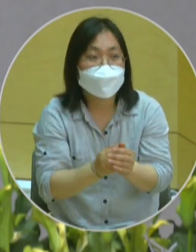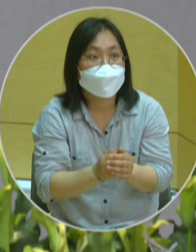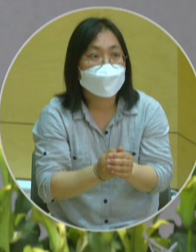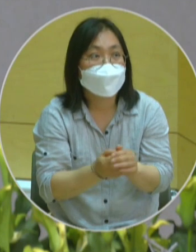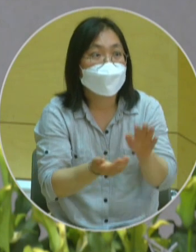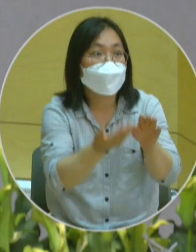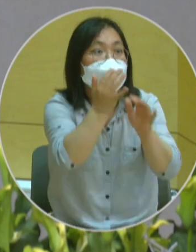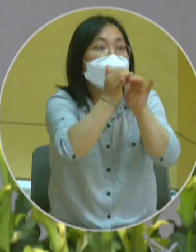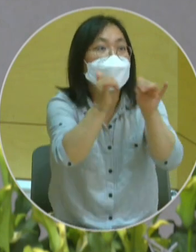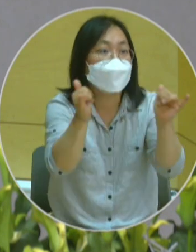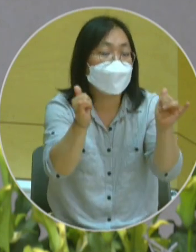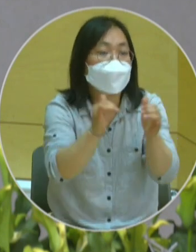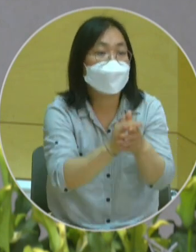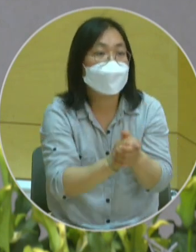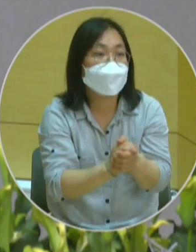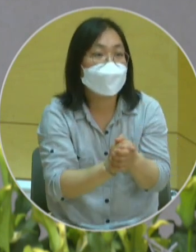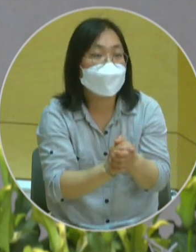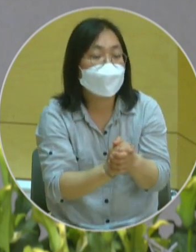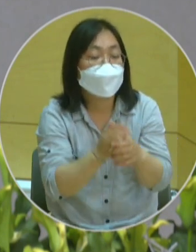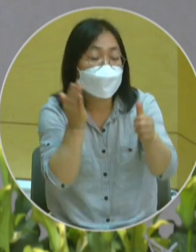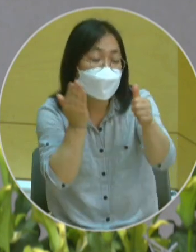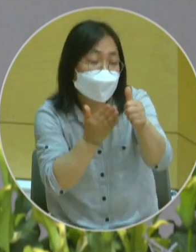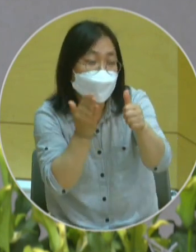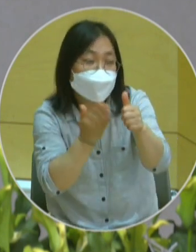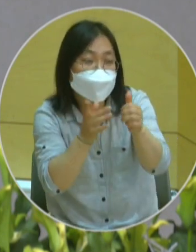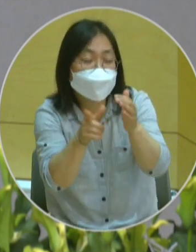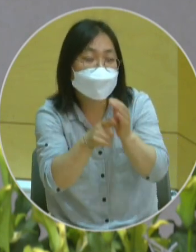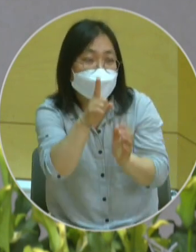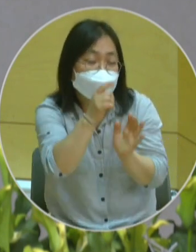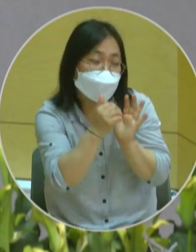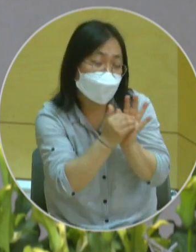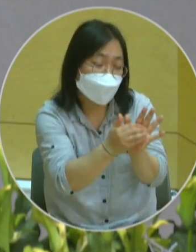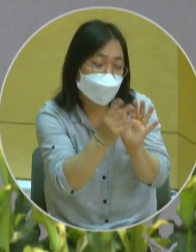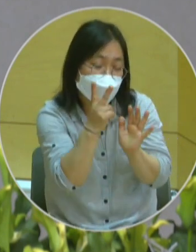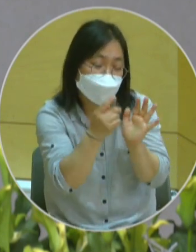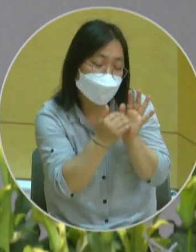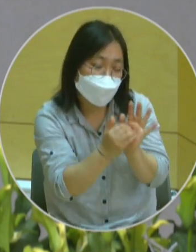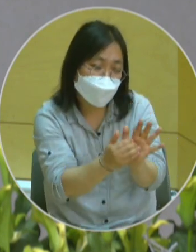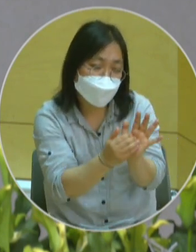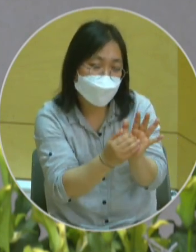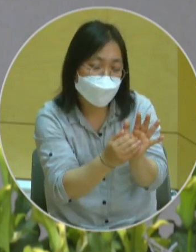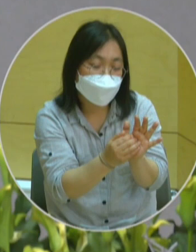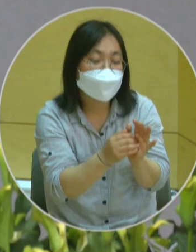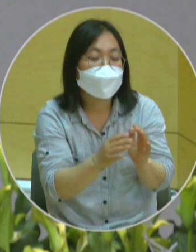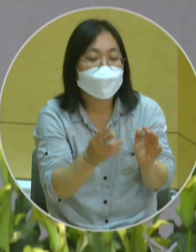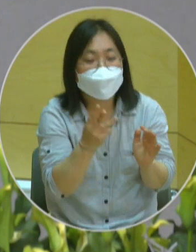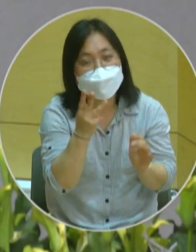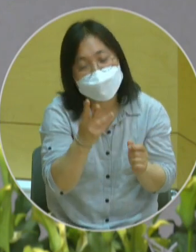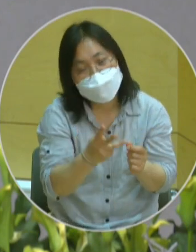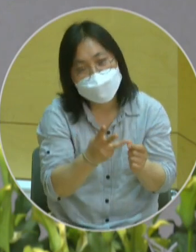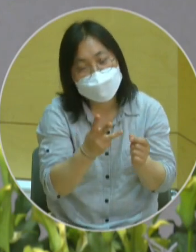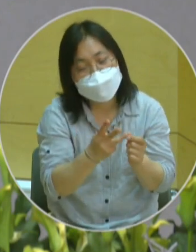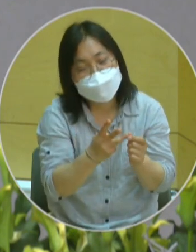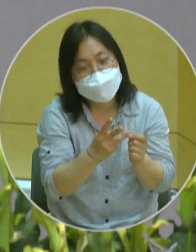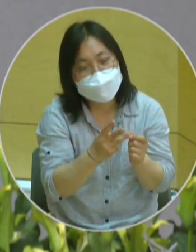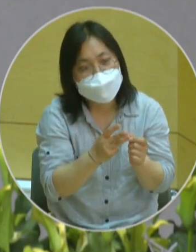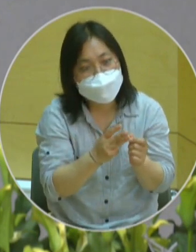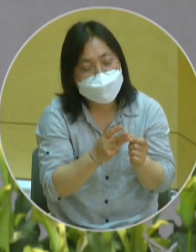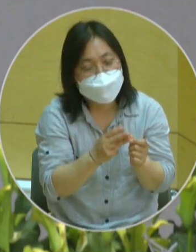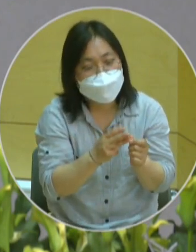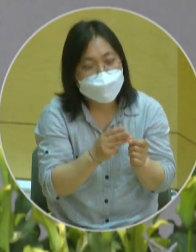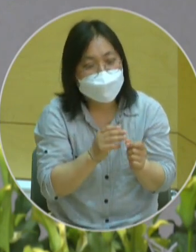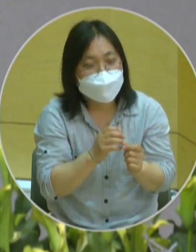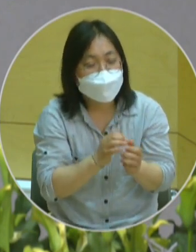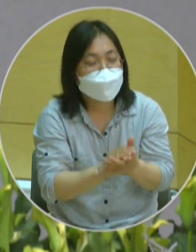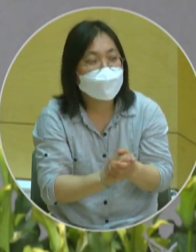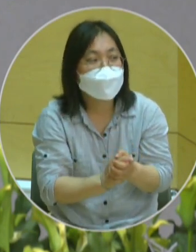윗사람한테, 우리가 좀 윗사람한테 부탁할 때 한 번 거절당하고 두 번 거절당하면 그 다음 세 번째는 사실 한국 사람 보통